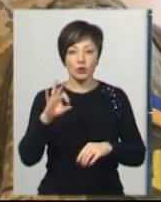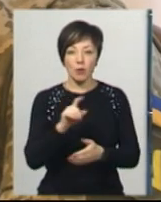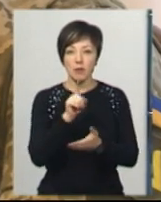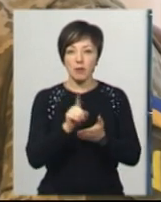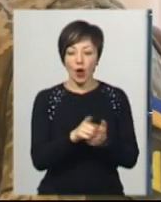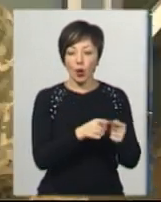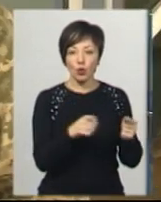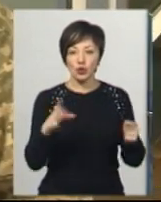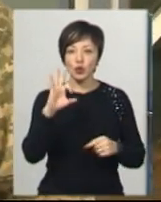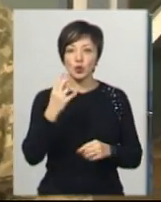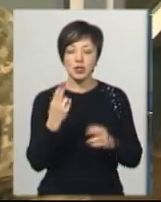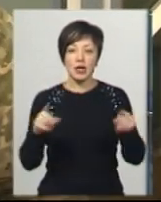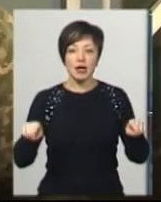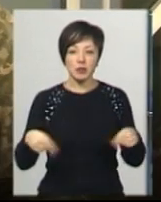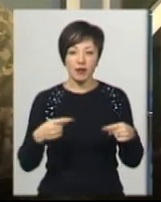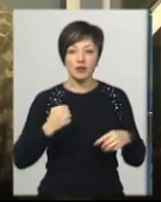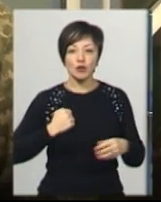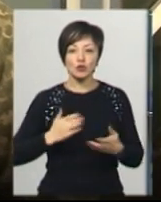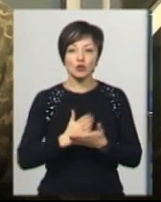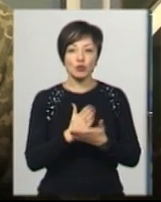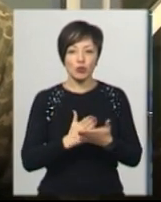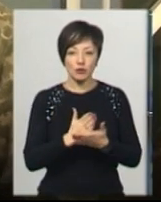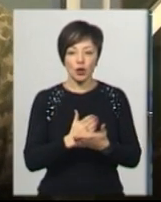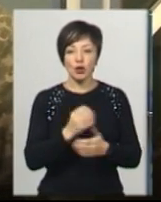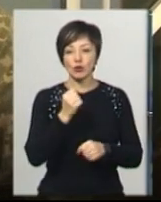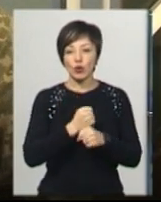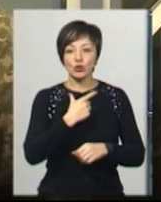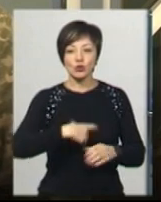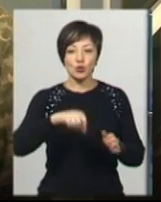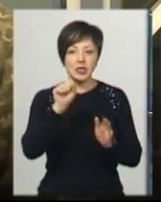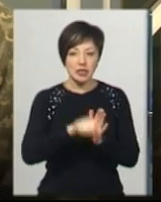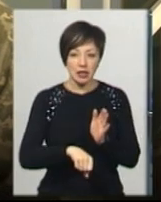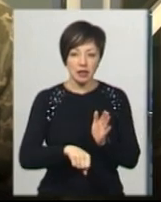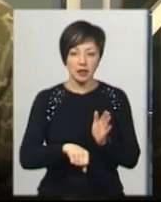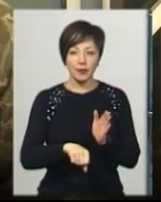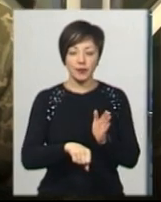курс соціальної реабілітації. Військовослужбовці скоюють суїциди,